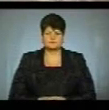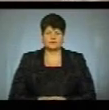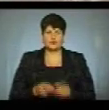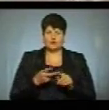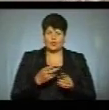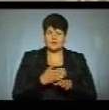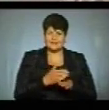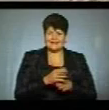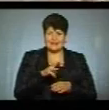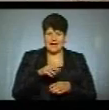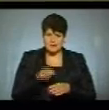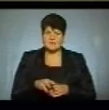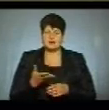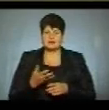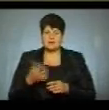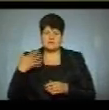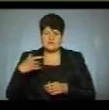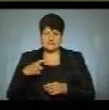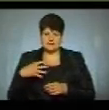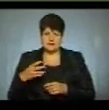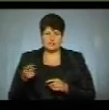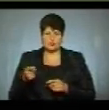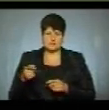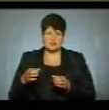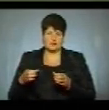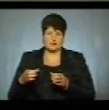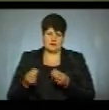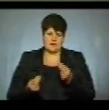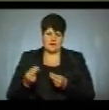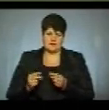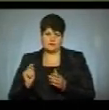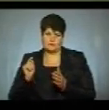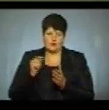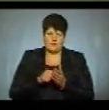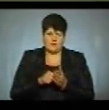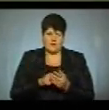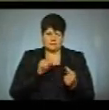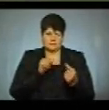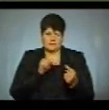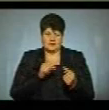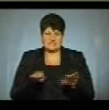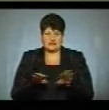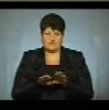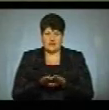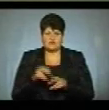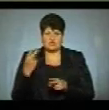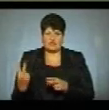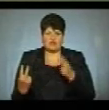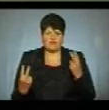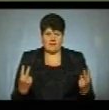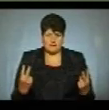У другому таймі на 52-й хвилині тернопільський гравець Володимир Пастух влучив у ворота суперників, зрівнявши рахунок